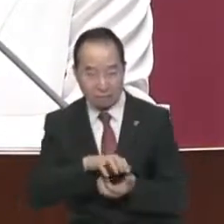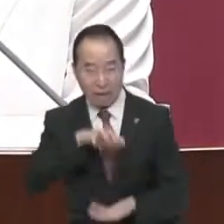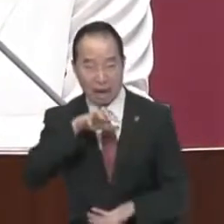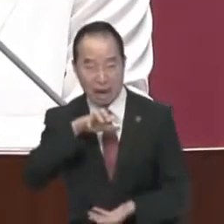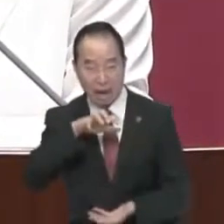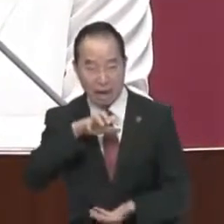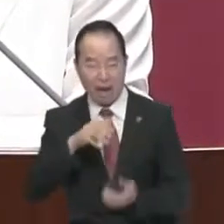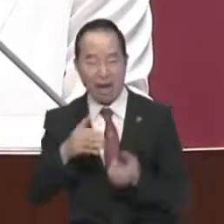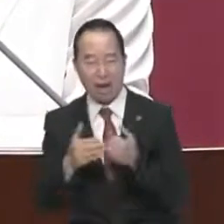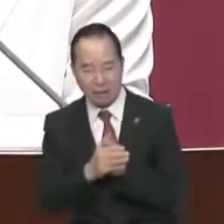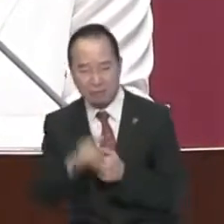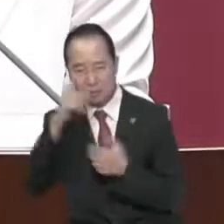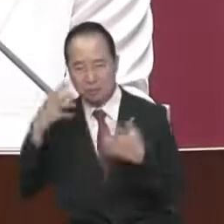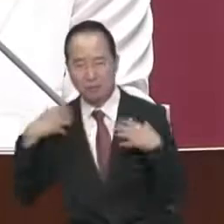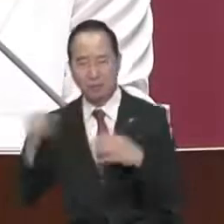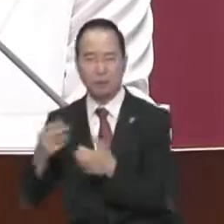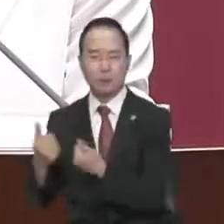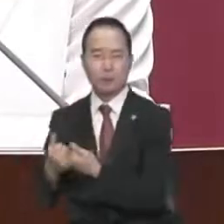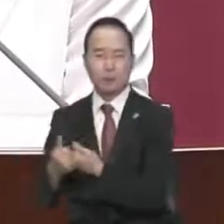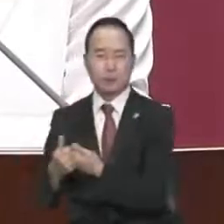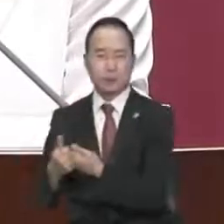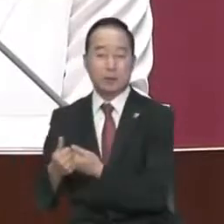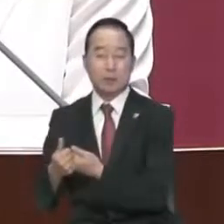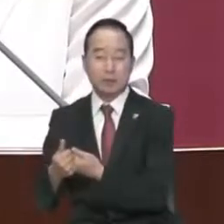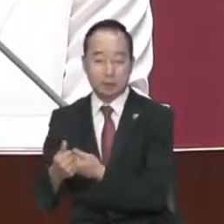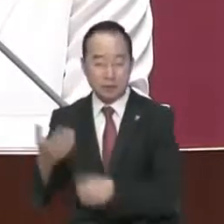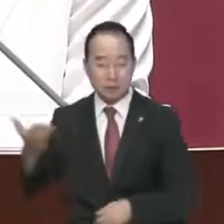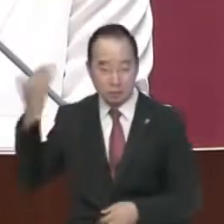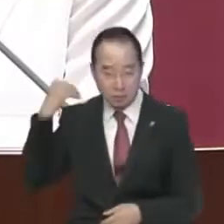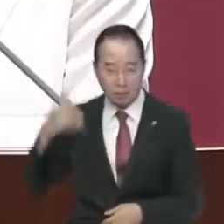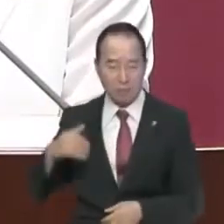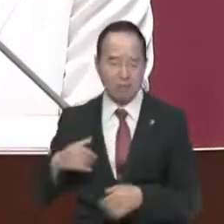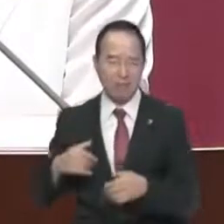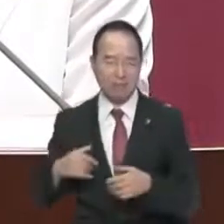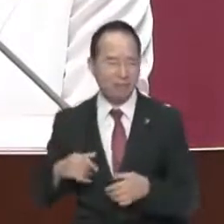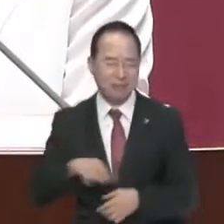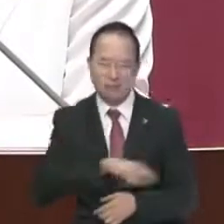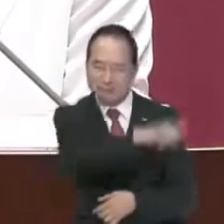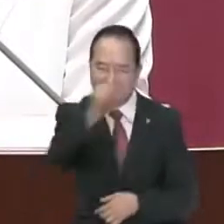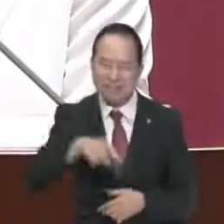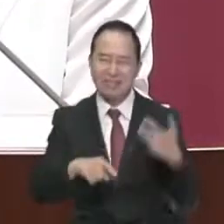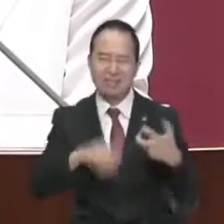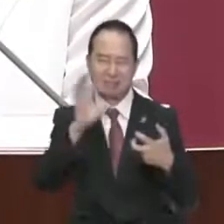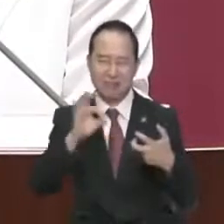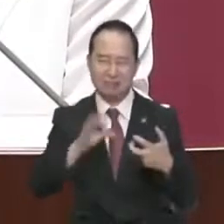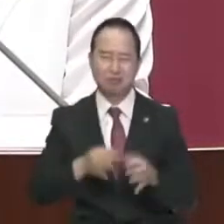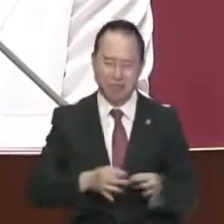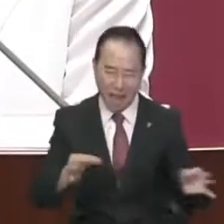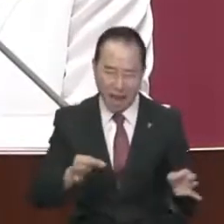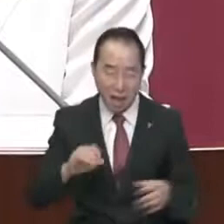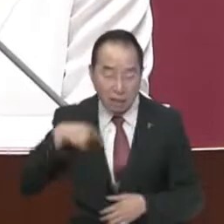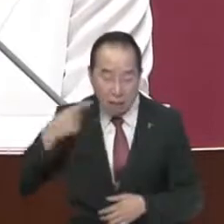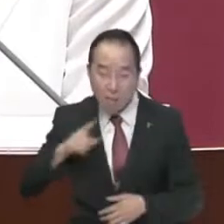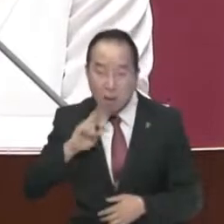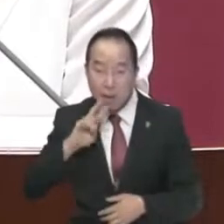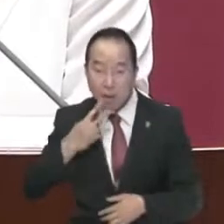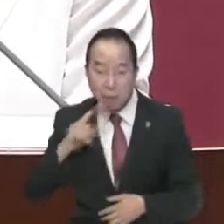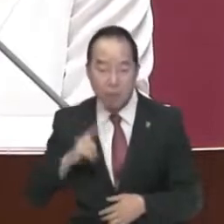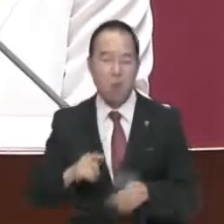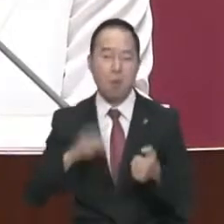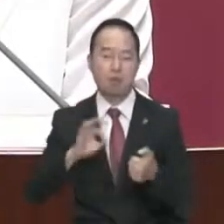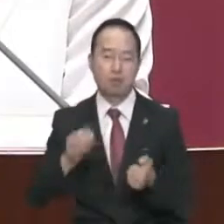대한 우려가 나오면서 정부 여당도 이제 반응을 하기 시작했고요. 처음에는 70% 선별 이야기를 하셨고 그다음에 50% 선별, 그다음에는 심사